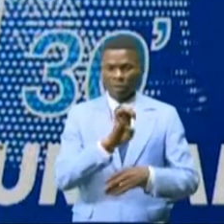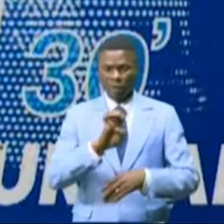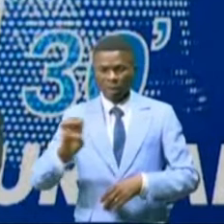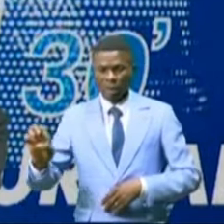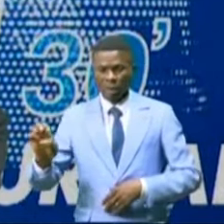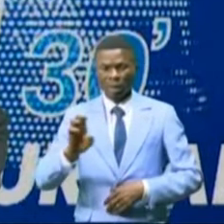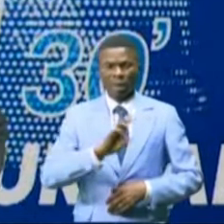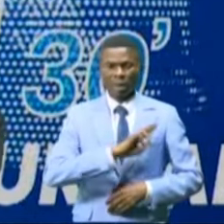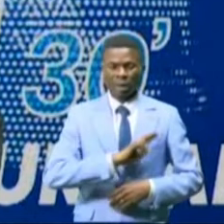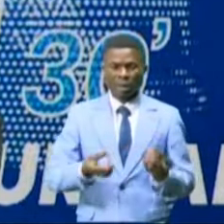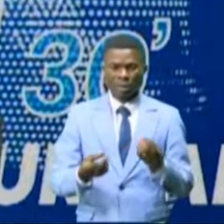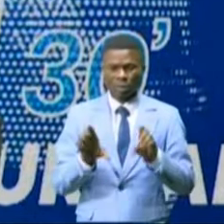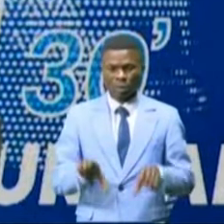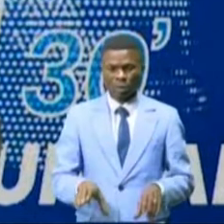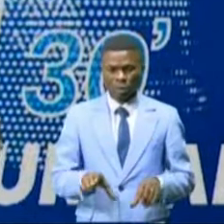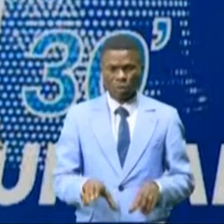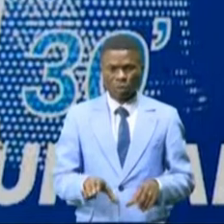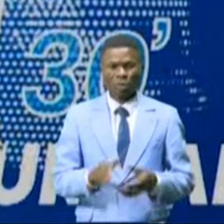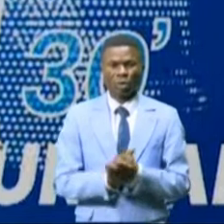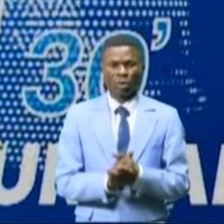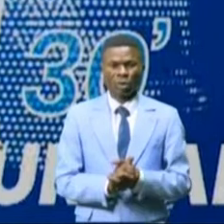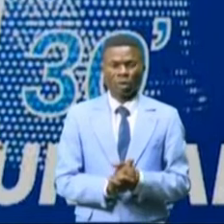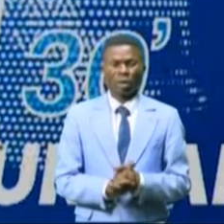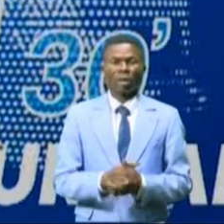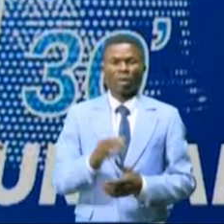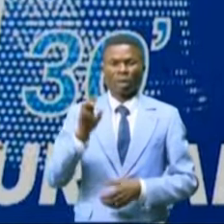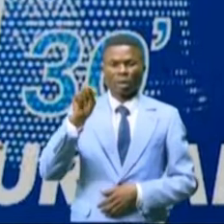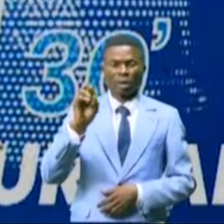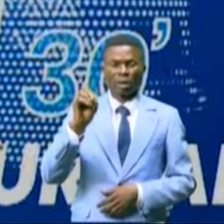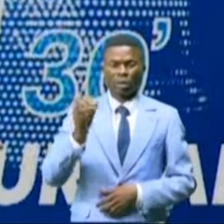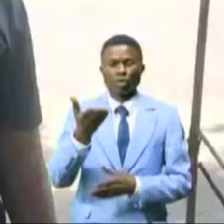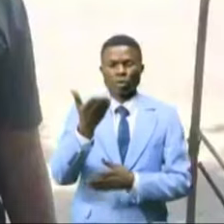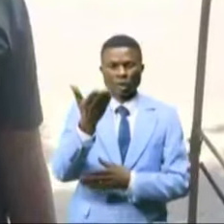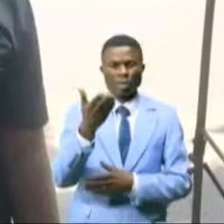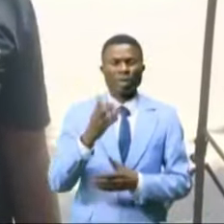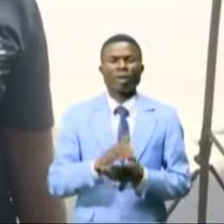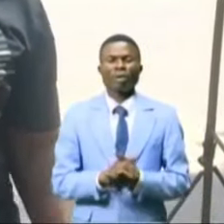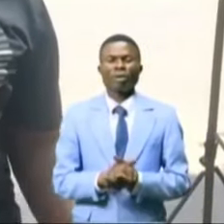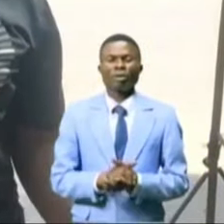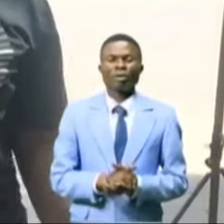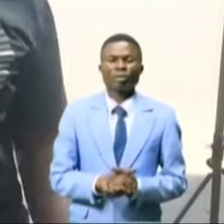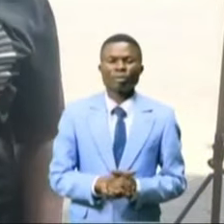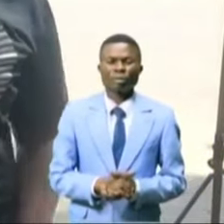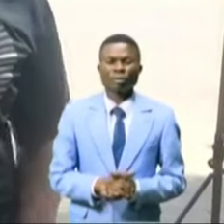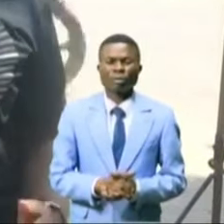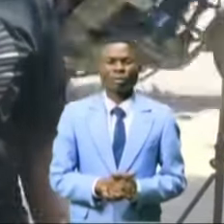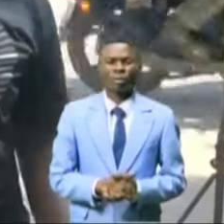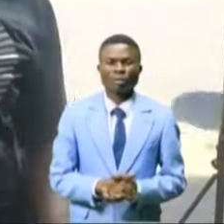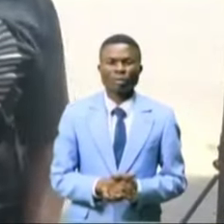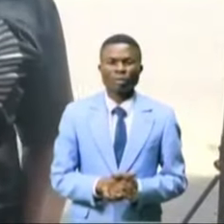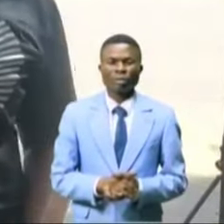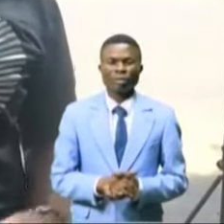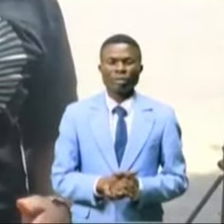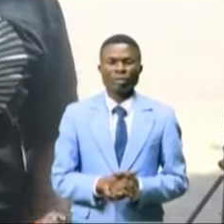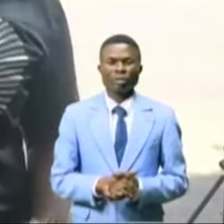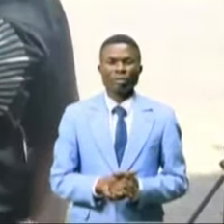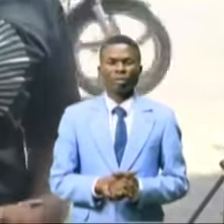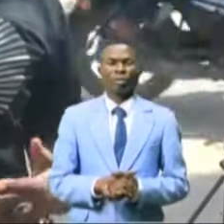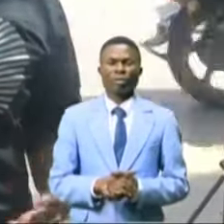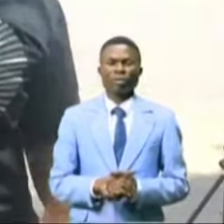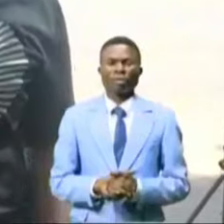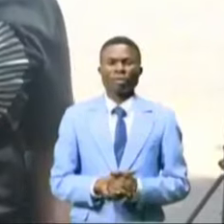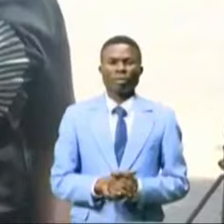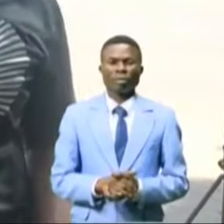de la partie est de la RDC. Nono Mantekou, reportage. Hier a beaucoup occupé et à peu